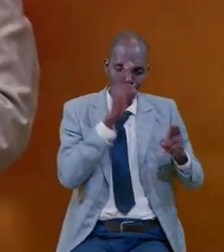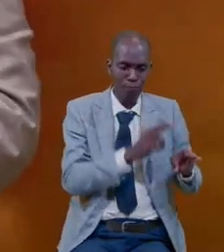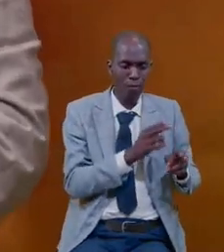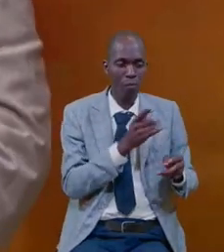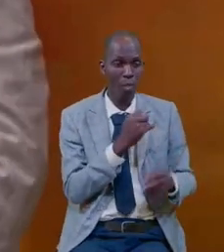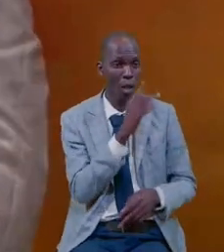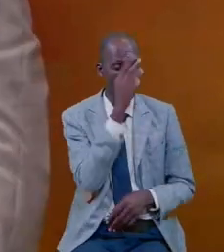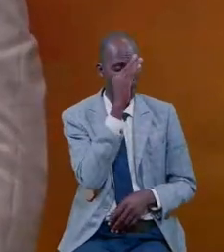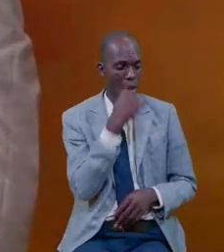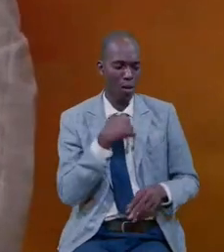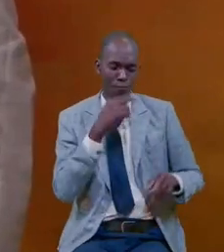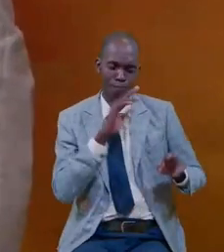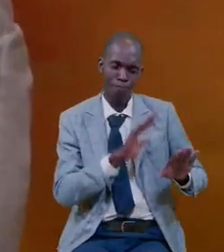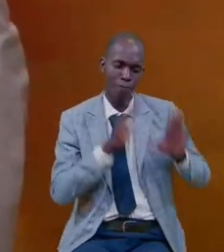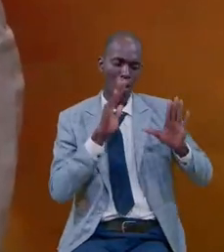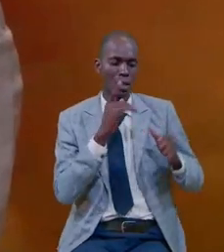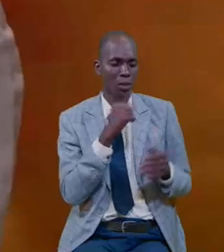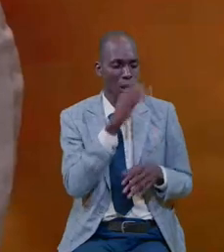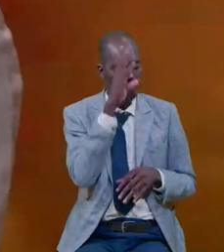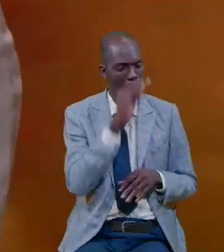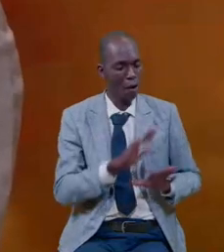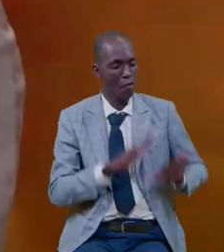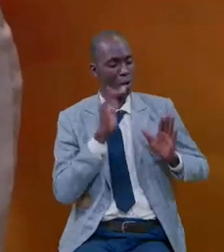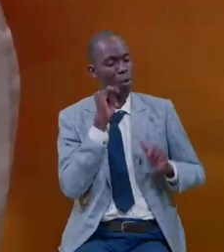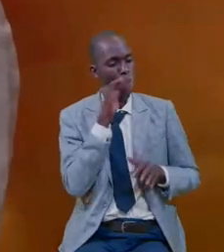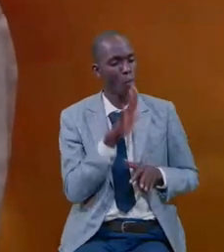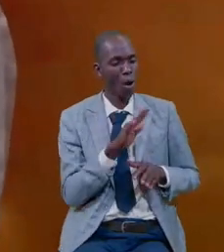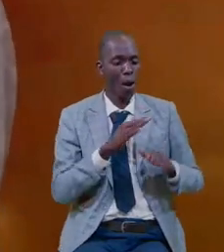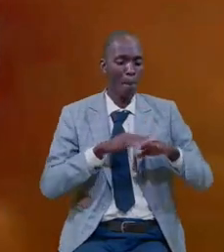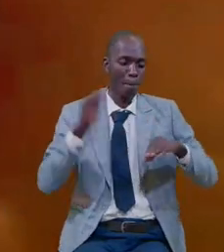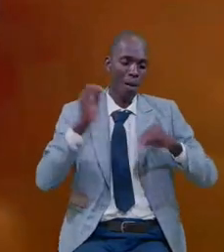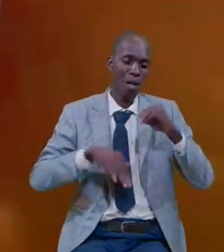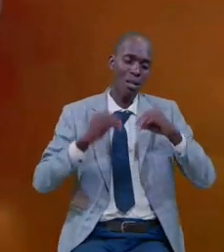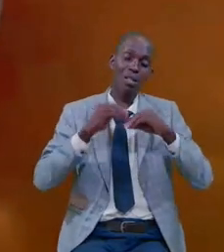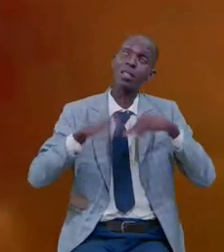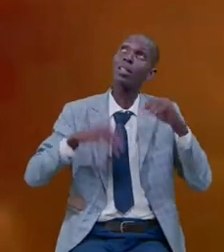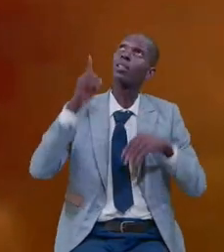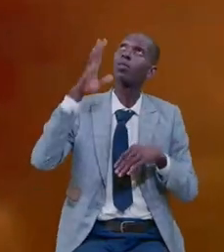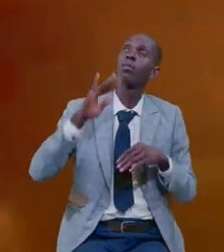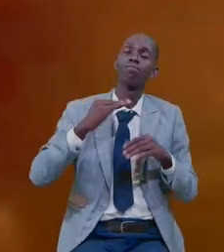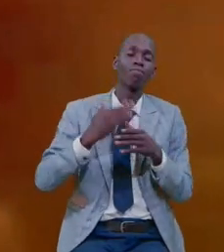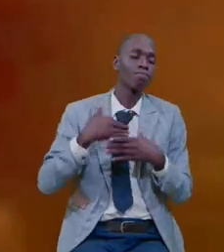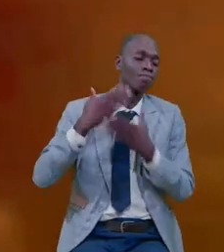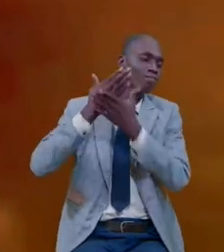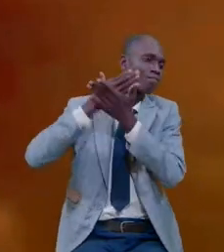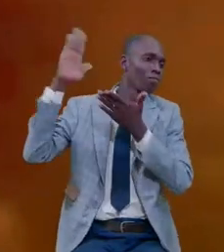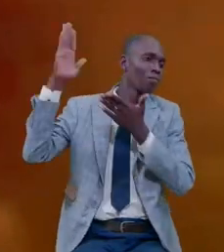là, au-dessus de Dieu, alors j'oublie la colère de Dieu et